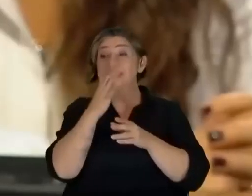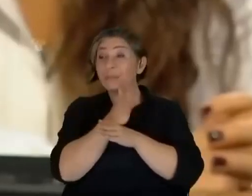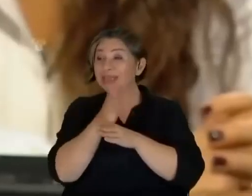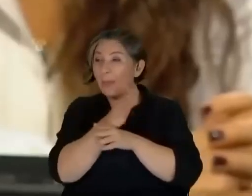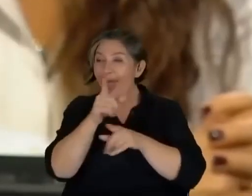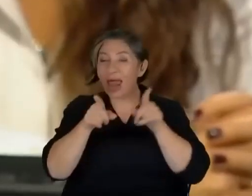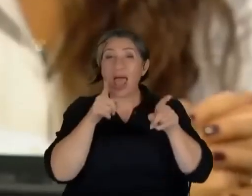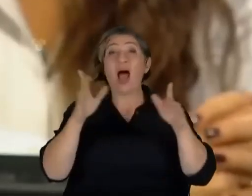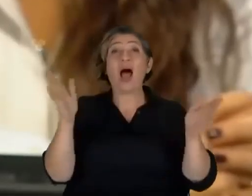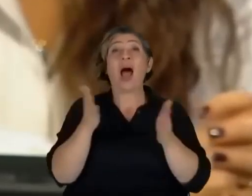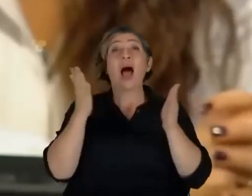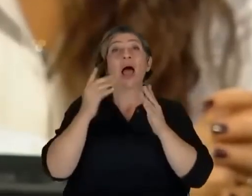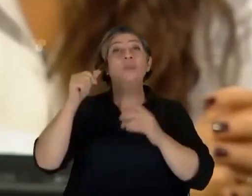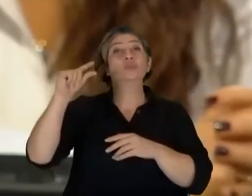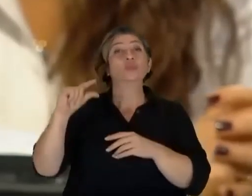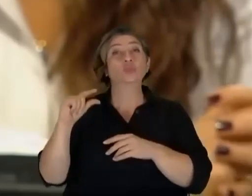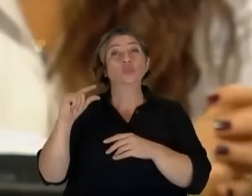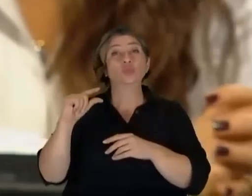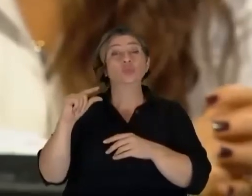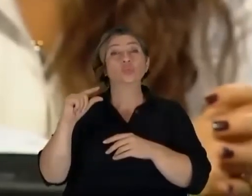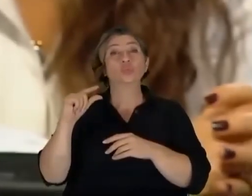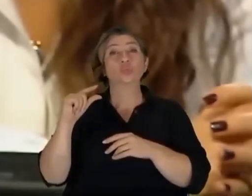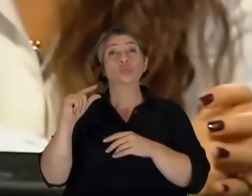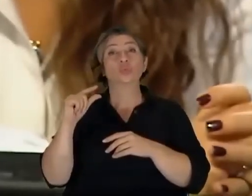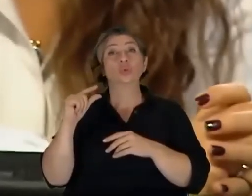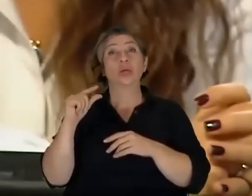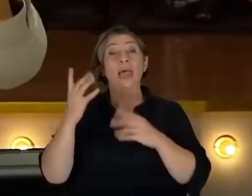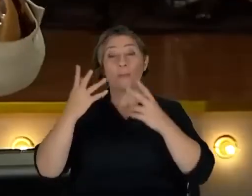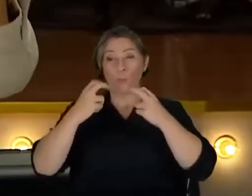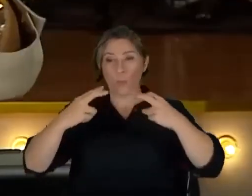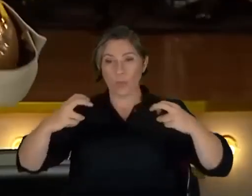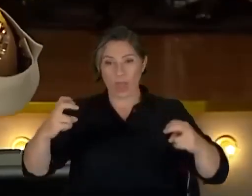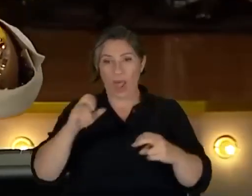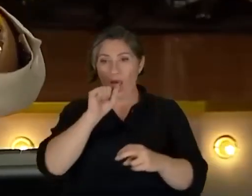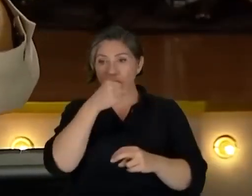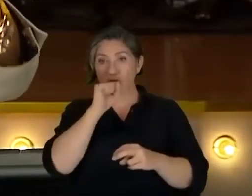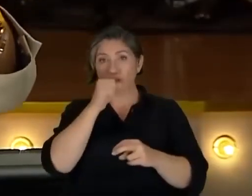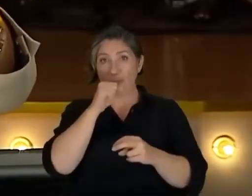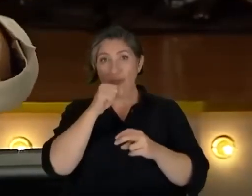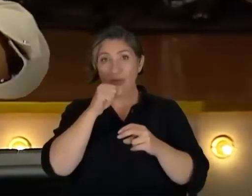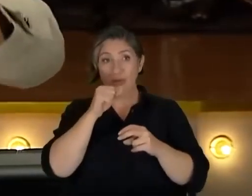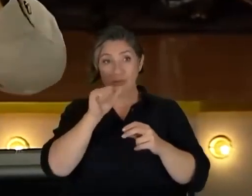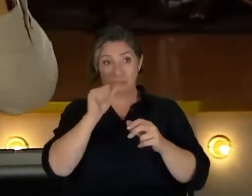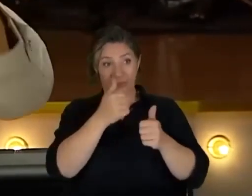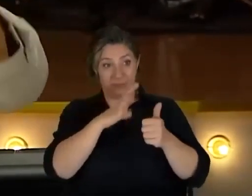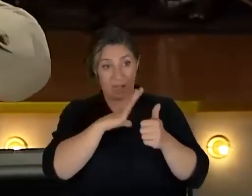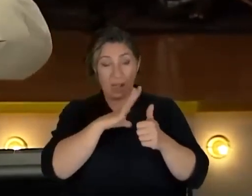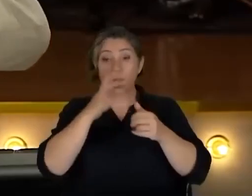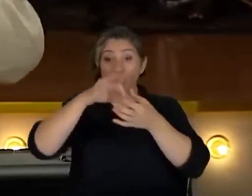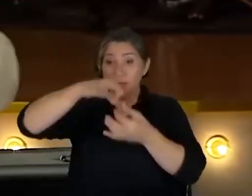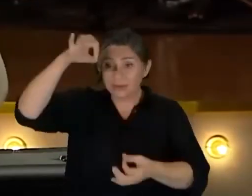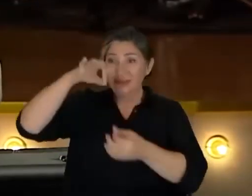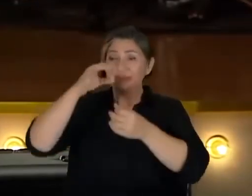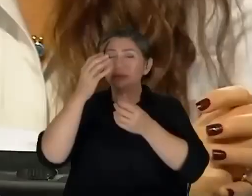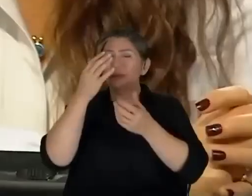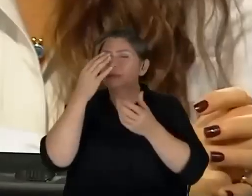enstrümanları hala ucuz. Hem mobilya ahşap olarak üstünlüklerine ve hem